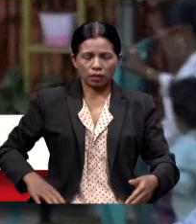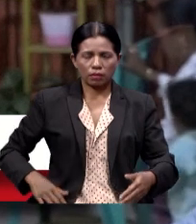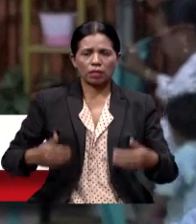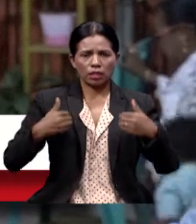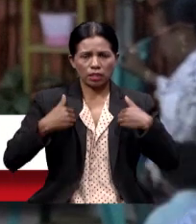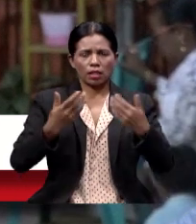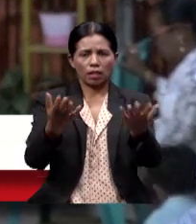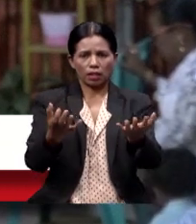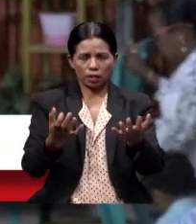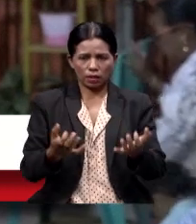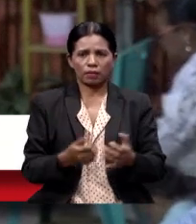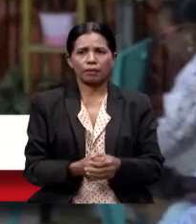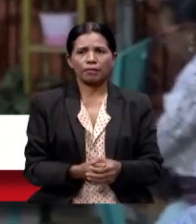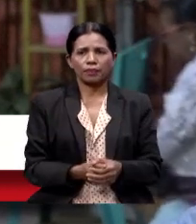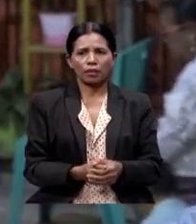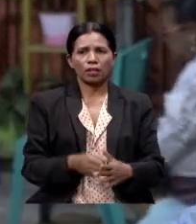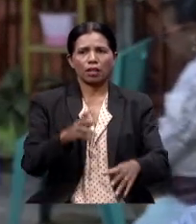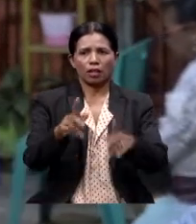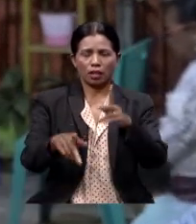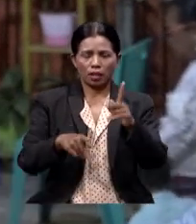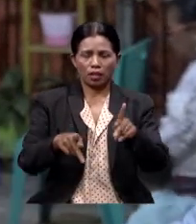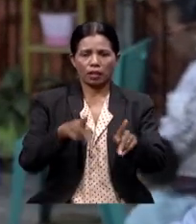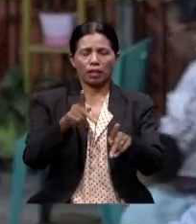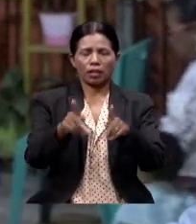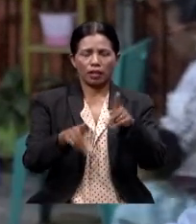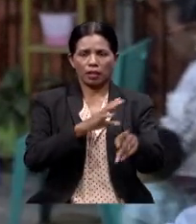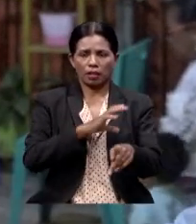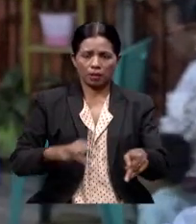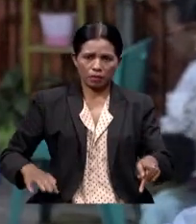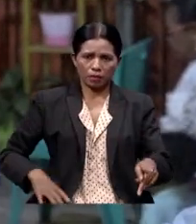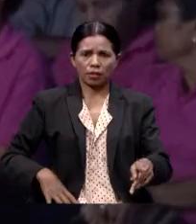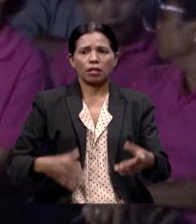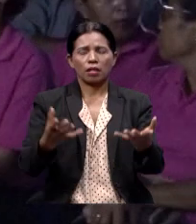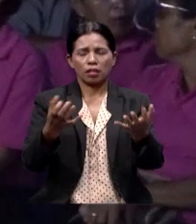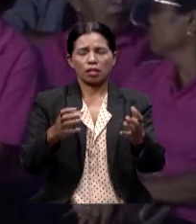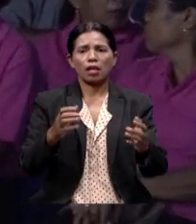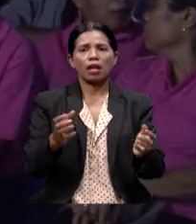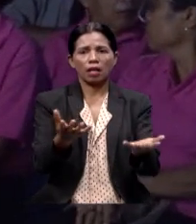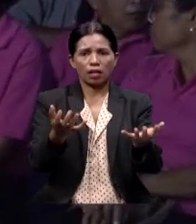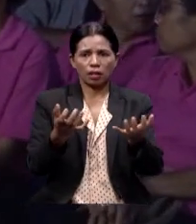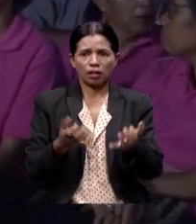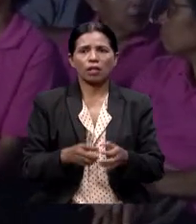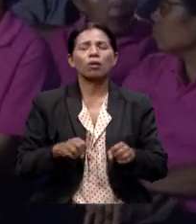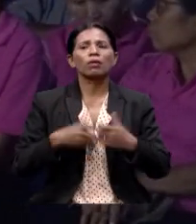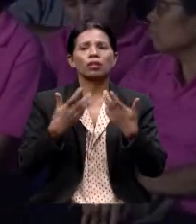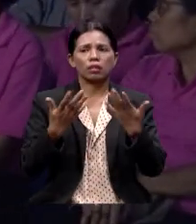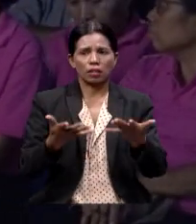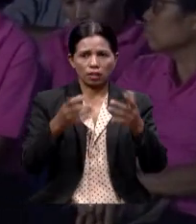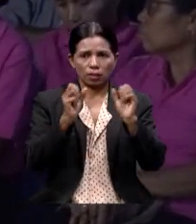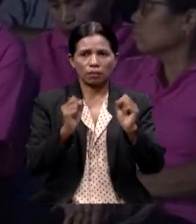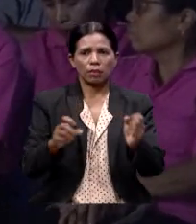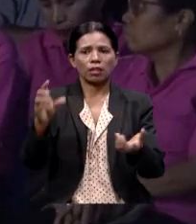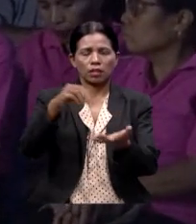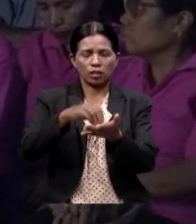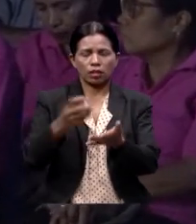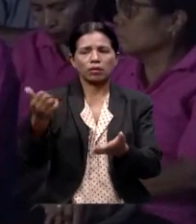motivasaun antau ini sarani ia musuh na sarani ia bunyi ini se ini setibu karak bunyi oin sa per bele koloka